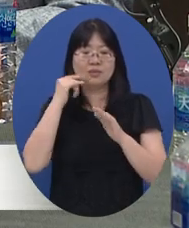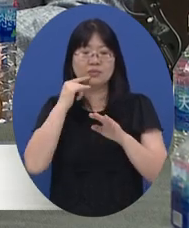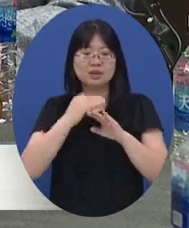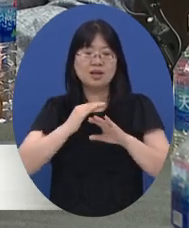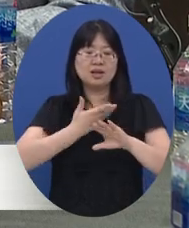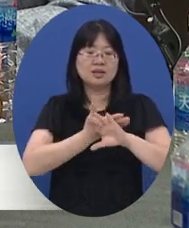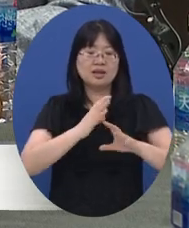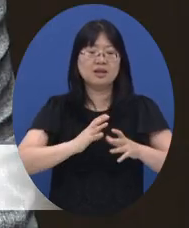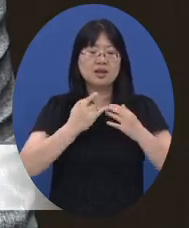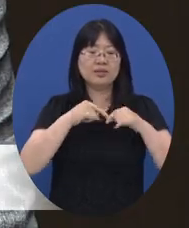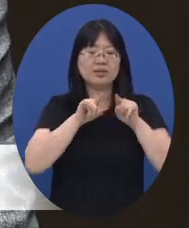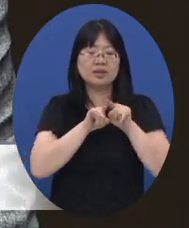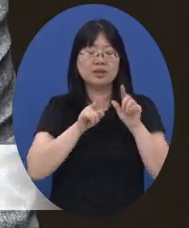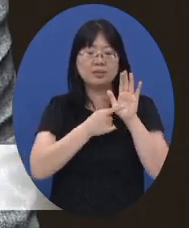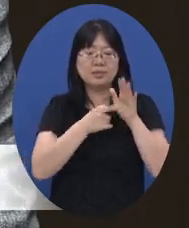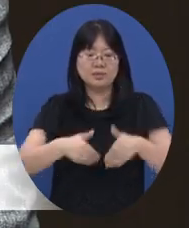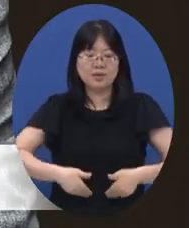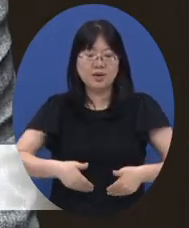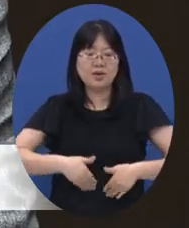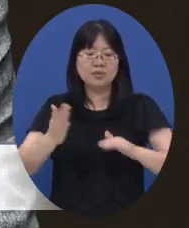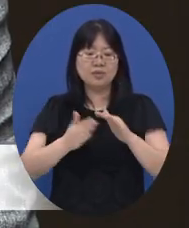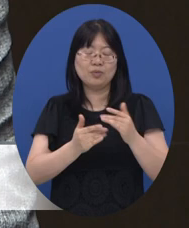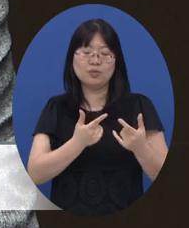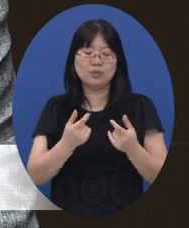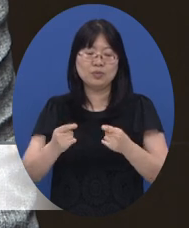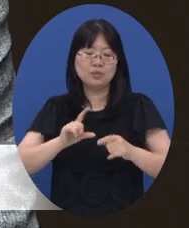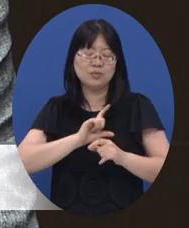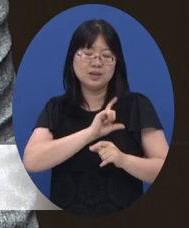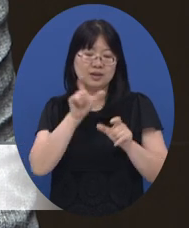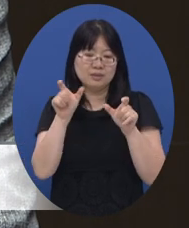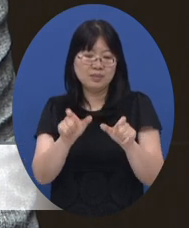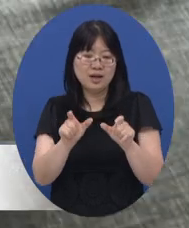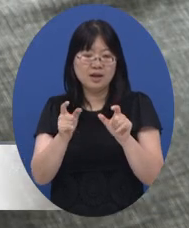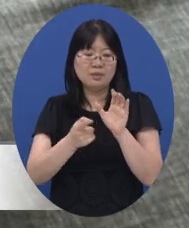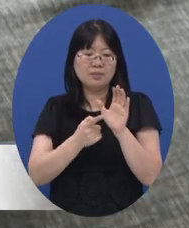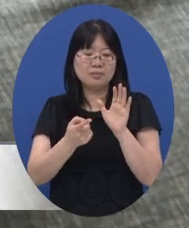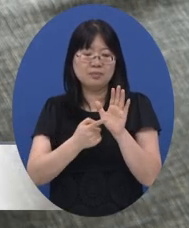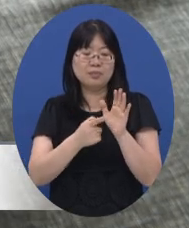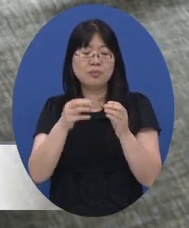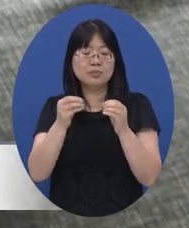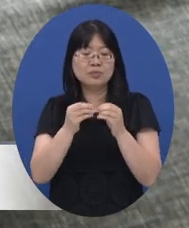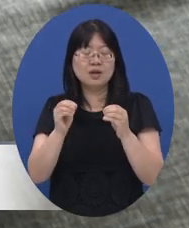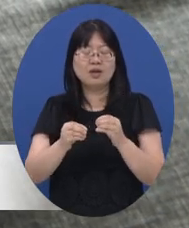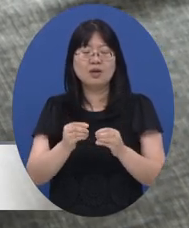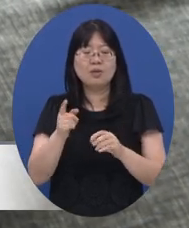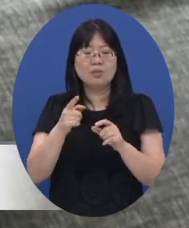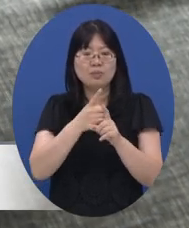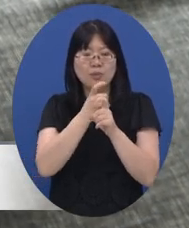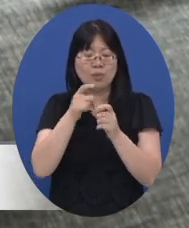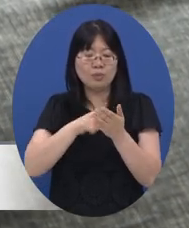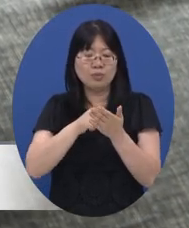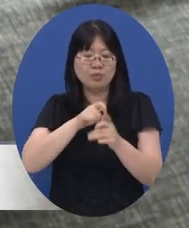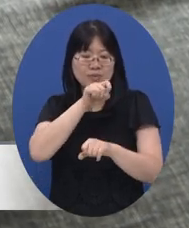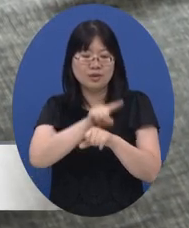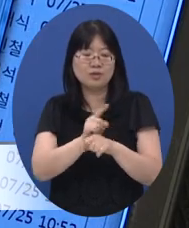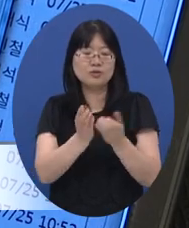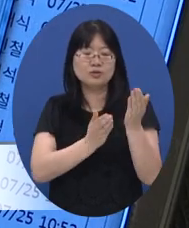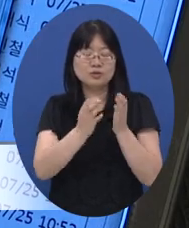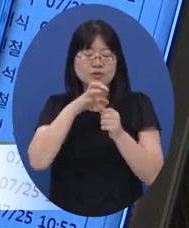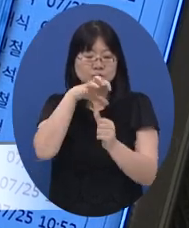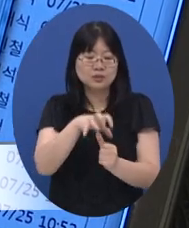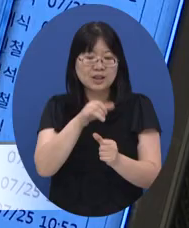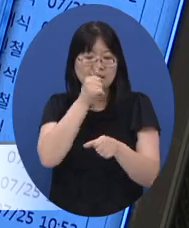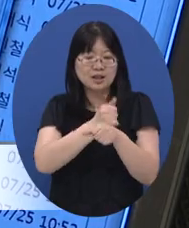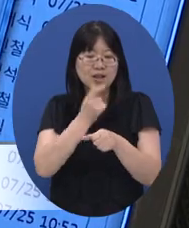해외 9개국 이 함께 발표할 공동 발표 문의 보복성 수출 제시 소스 탱 일본 정부의 행태를 강력하게 규탄하는 내용의